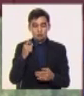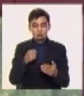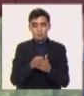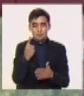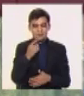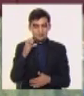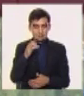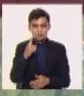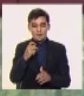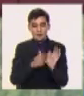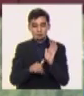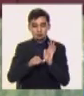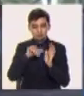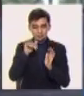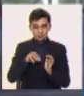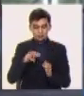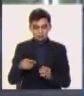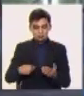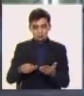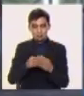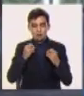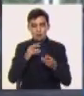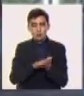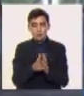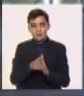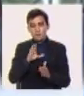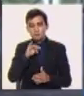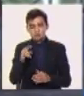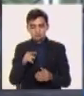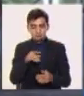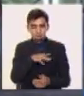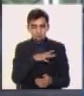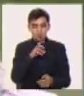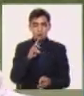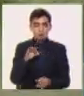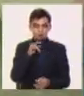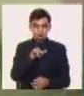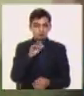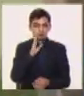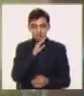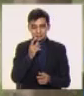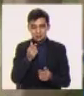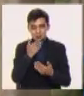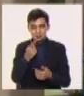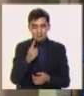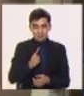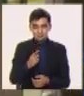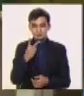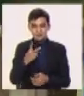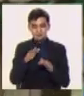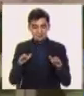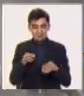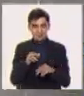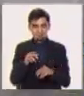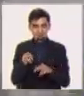Это 186 тысяч тенге. Таковы условия договора с вузом. Но сейчас у нее этих денег нет. Елена одна воспитывает двоих детей, с апреля была